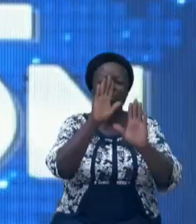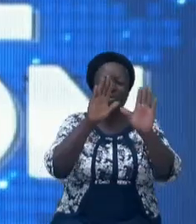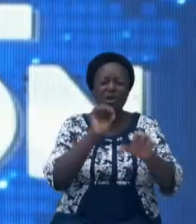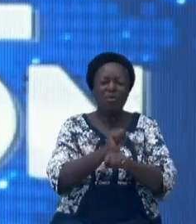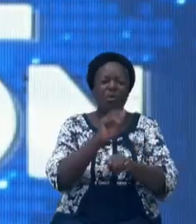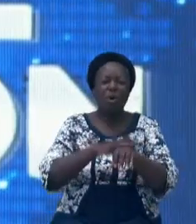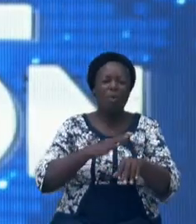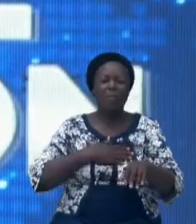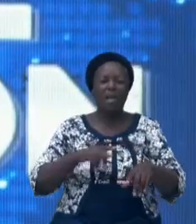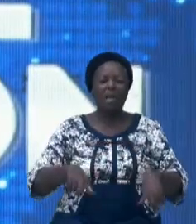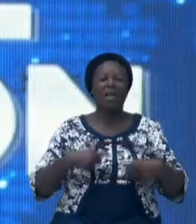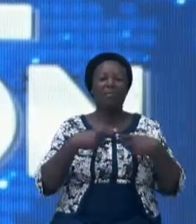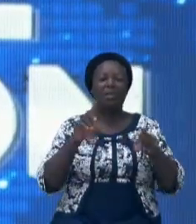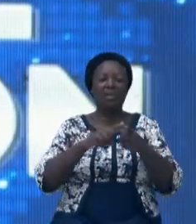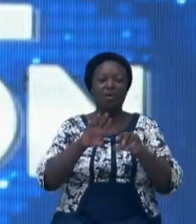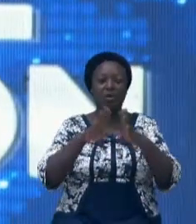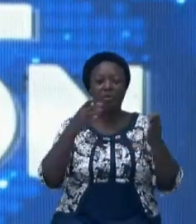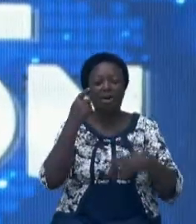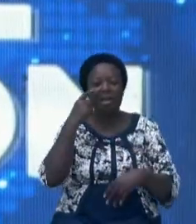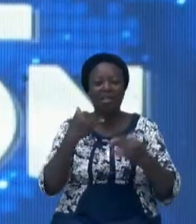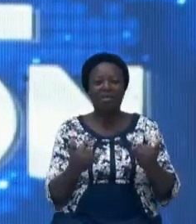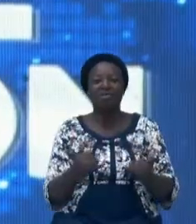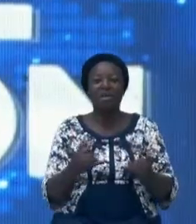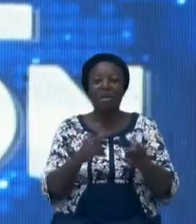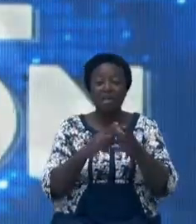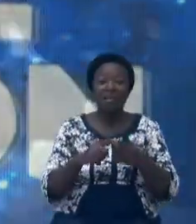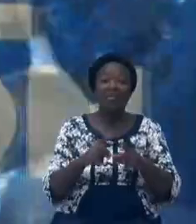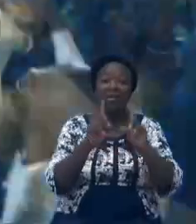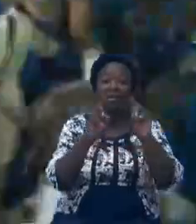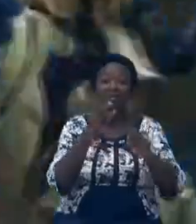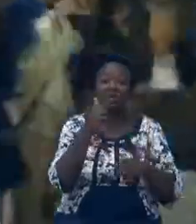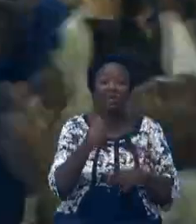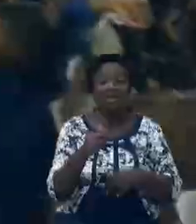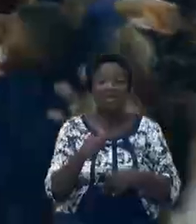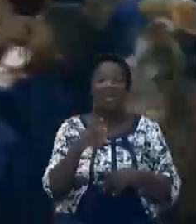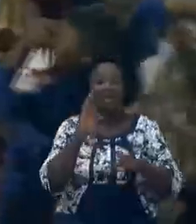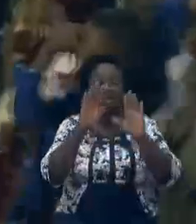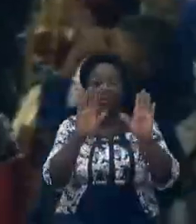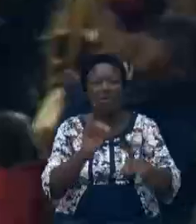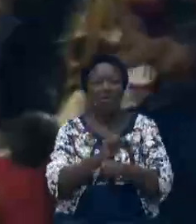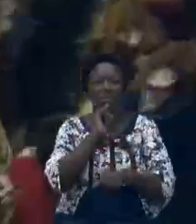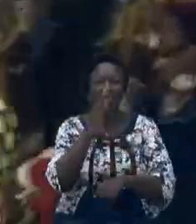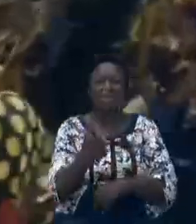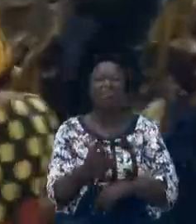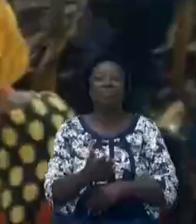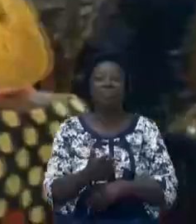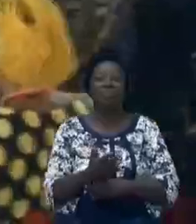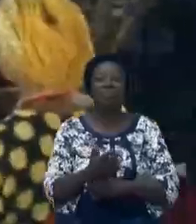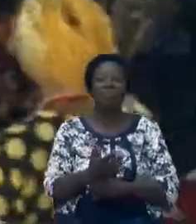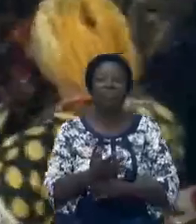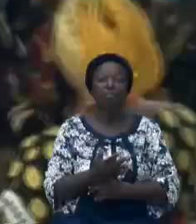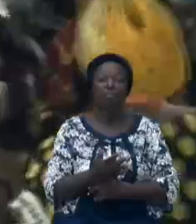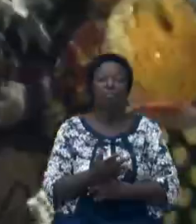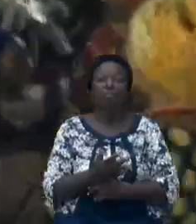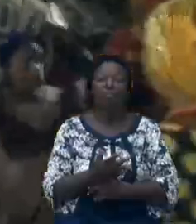je verrai lumina que dans ma vie mais là tu peux ouvrir des yeux avec examine toi le